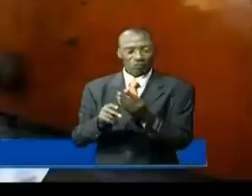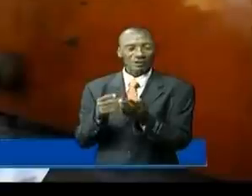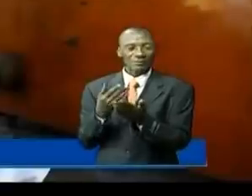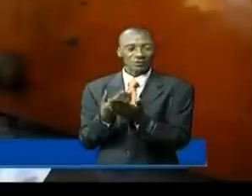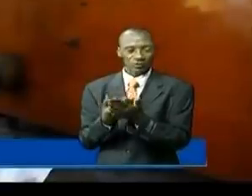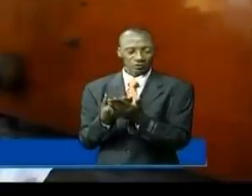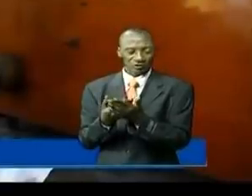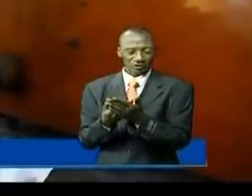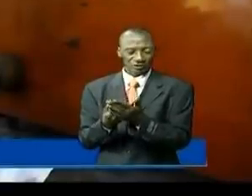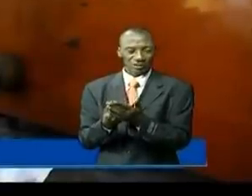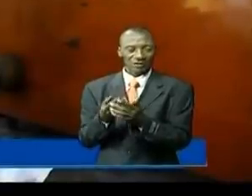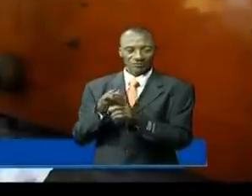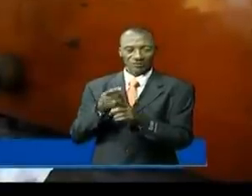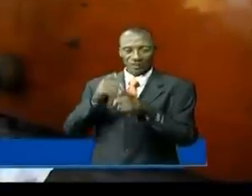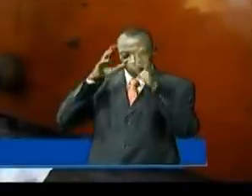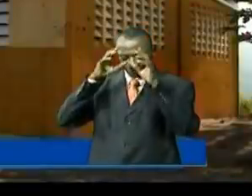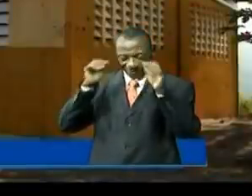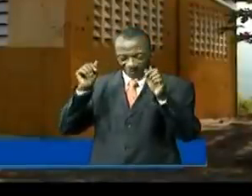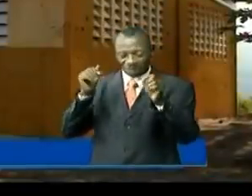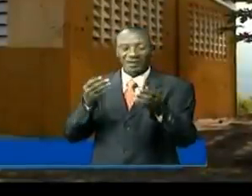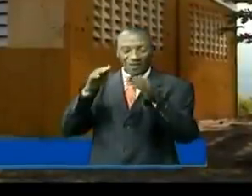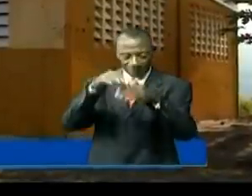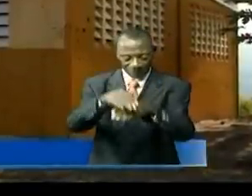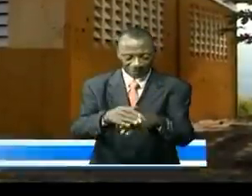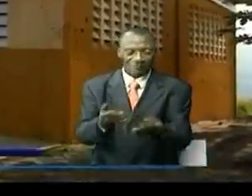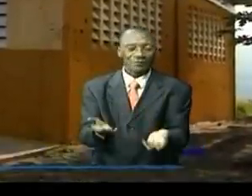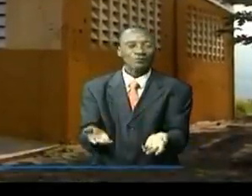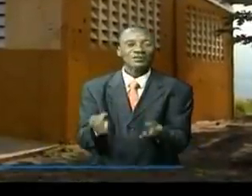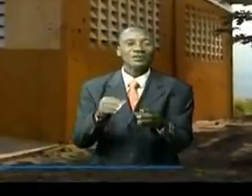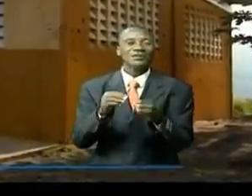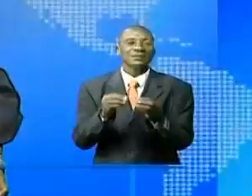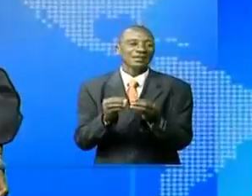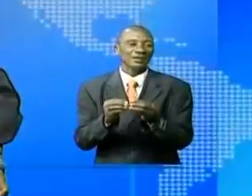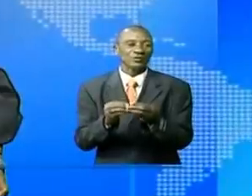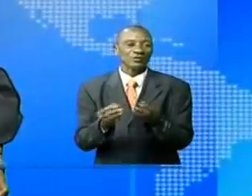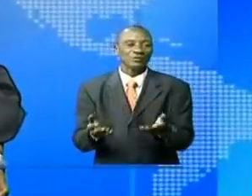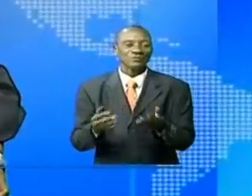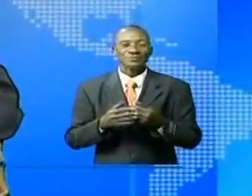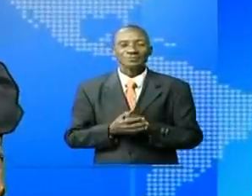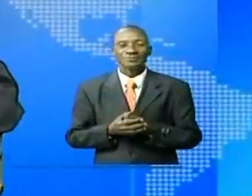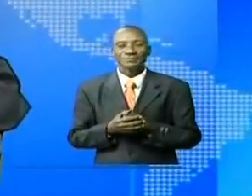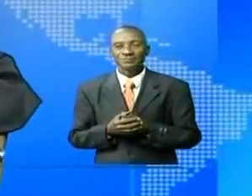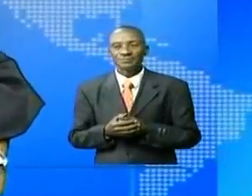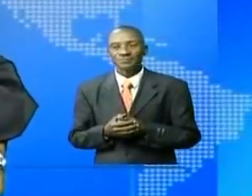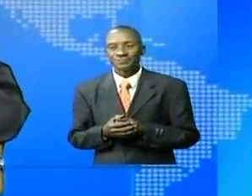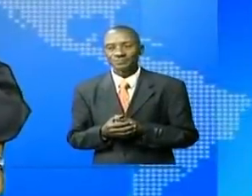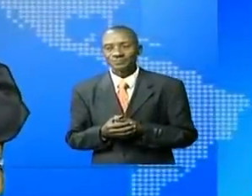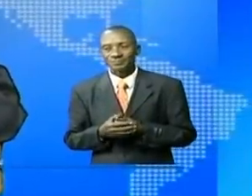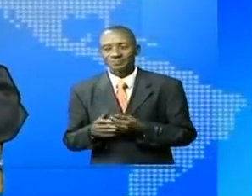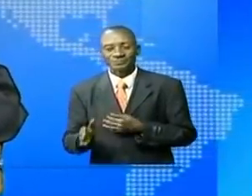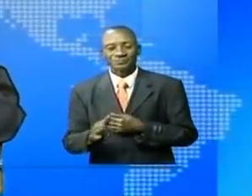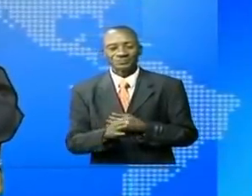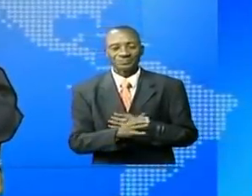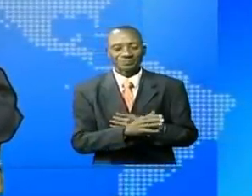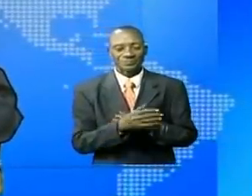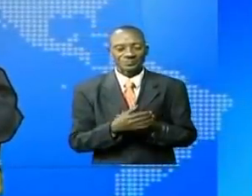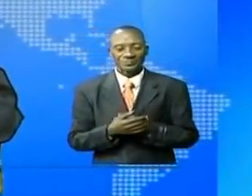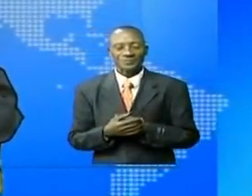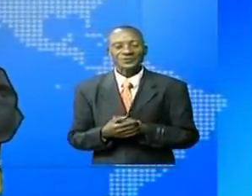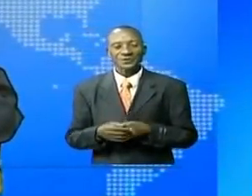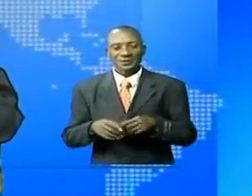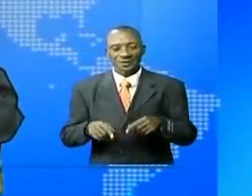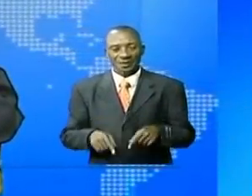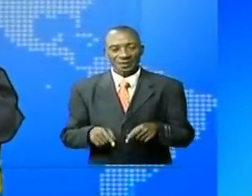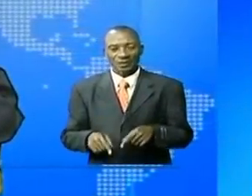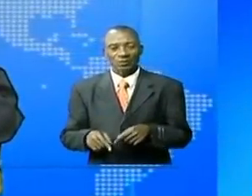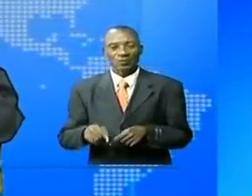intégré du développement communautaire, CAPUIDC en sigle. Et revenons à Kinshasa où la lutte contre la COVID-19 dans la